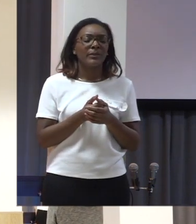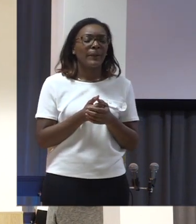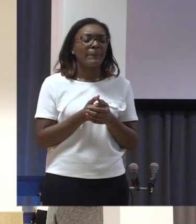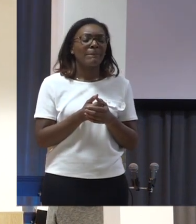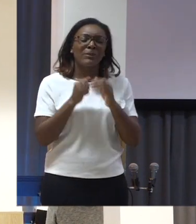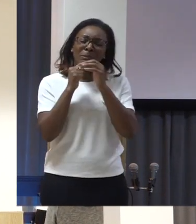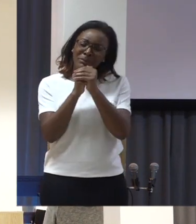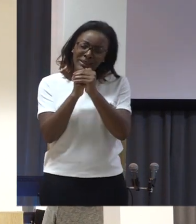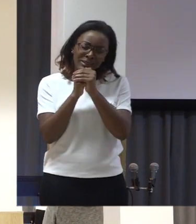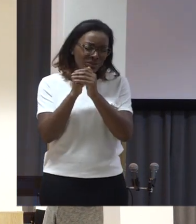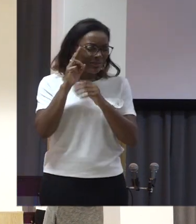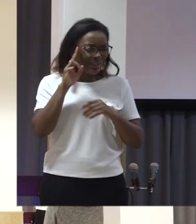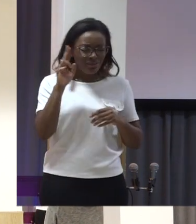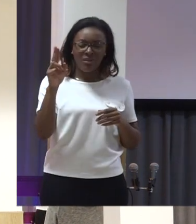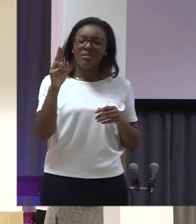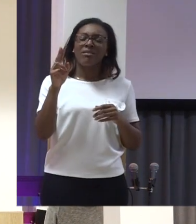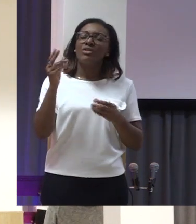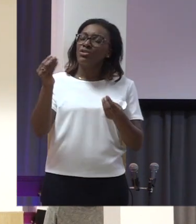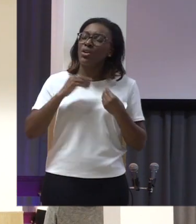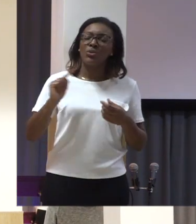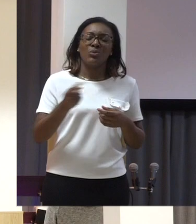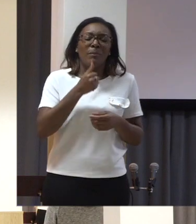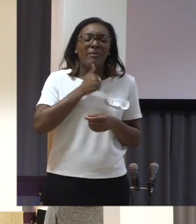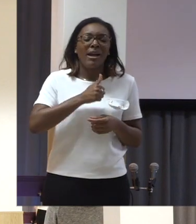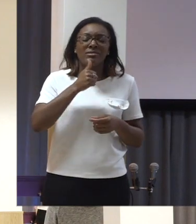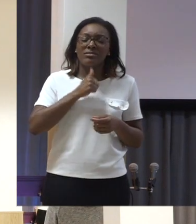Te prions, Seigneur, de nous aider à attendre toujours tes promesses.